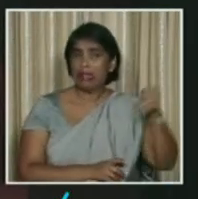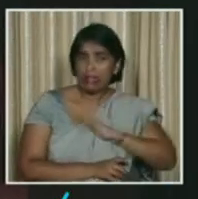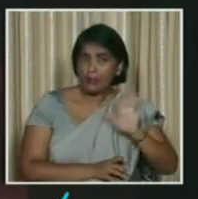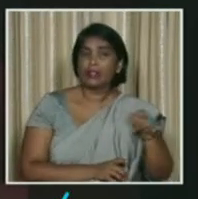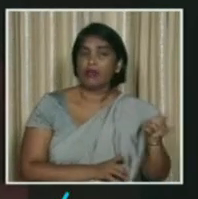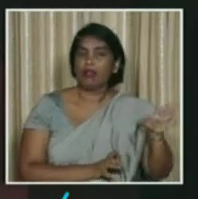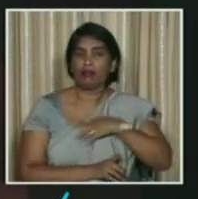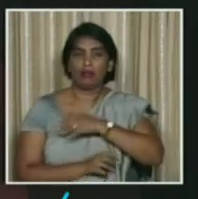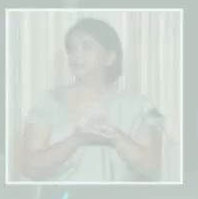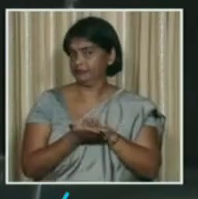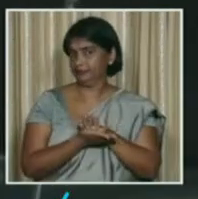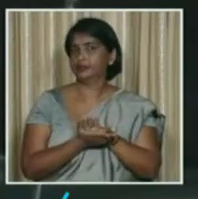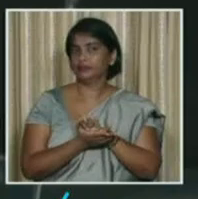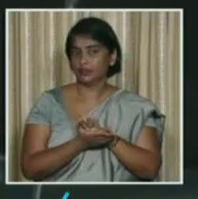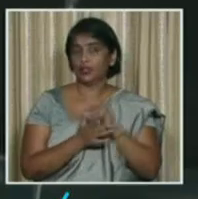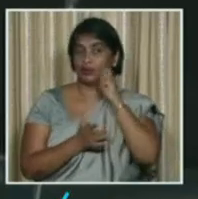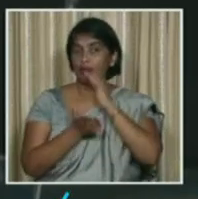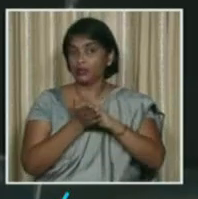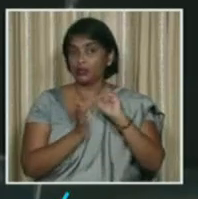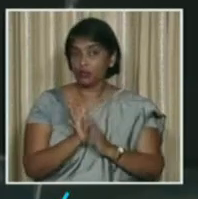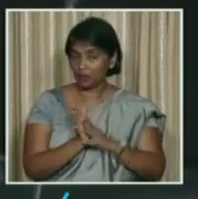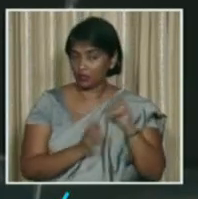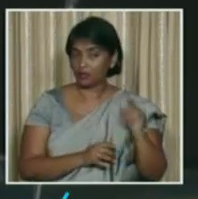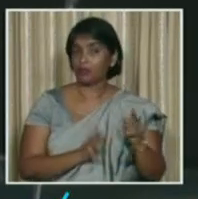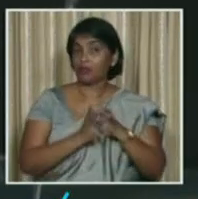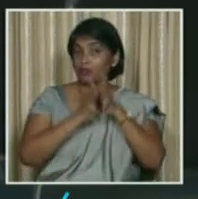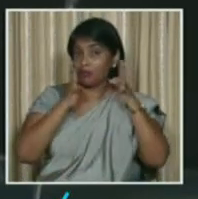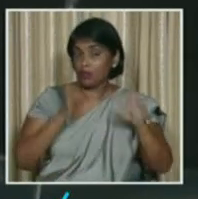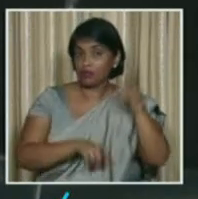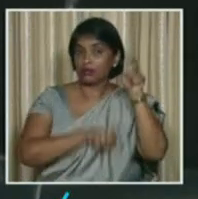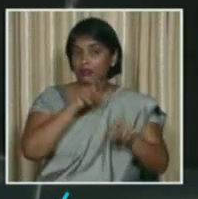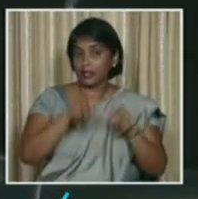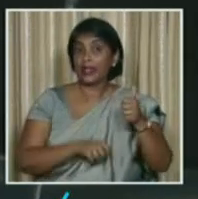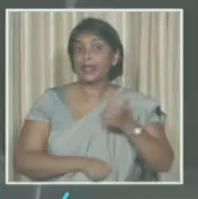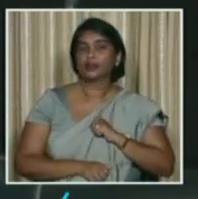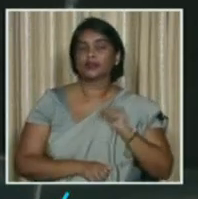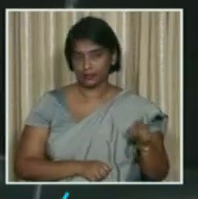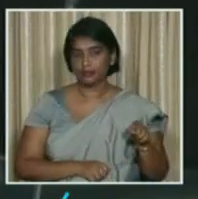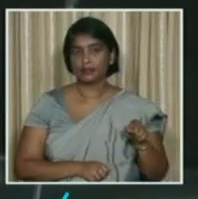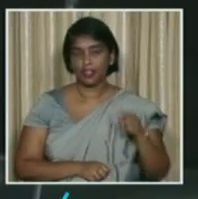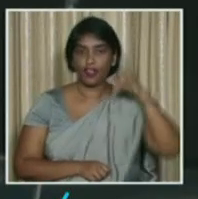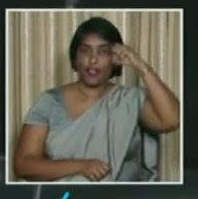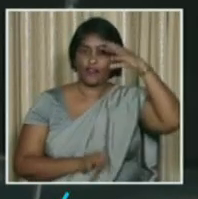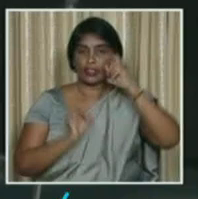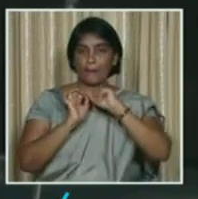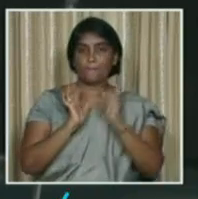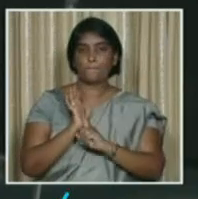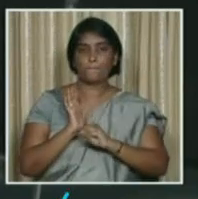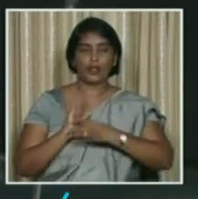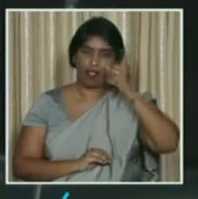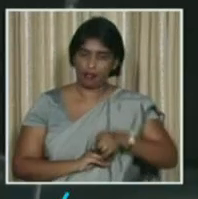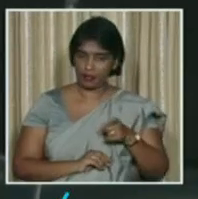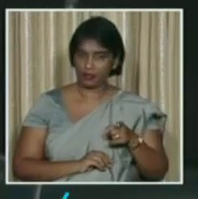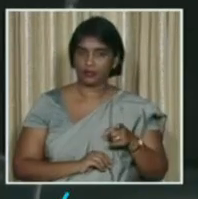තමයි මේ කර්තව්‍ය ඉෂ්ට කරලා තියෙන්නේ. මහජන උපයෝගිතා කොමිසමේ බහුතර සමාජිකයන්ගේ කැමැත්තෙන් තමයි මේ විදුලි බිල සංශෝධනය සඳහා